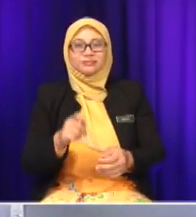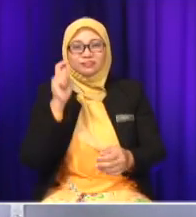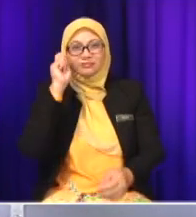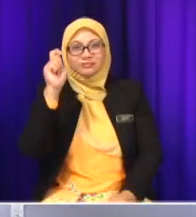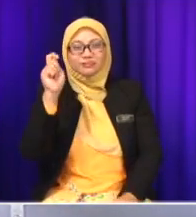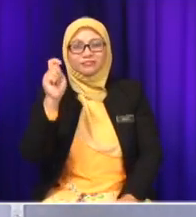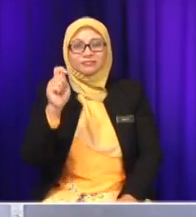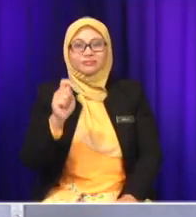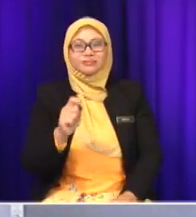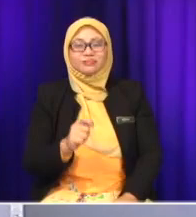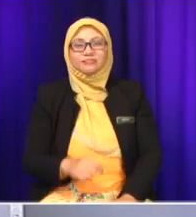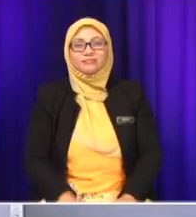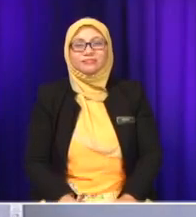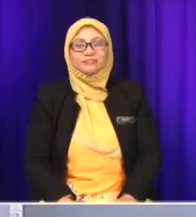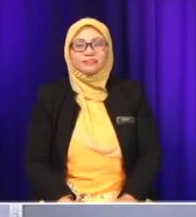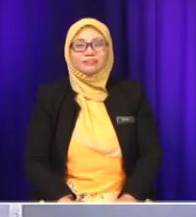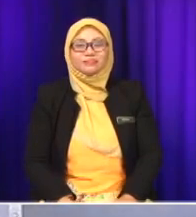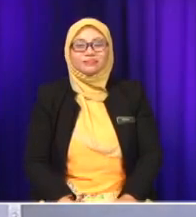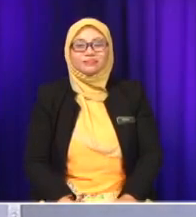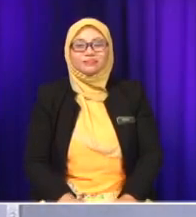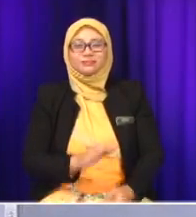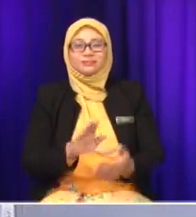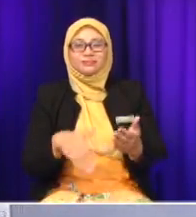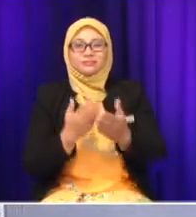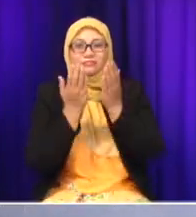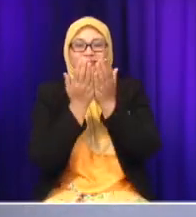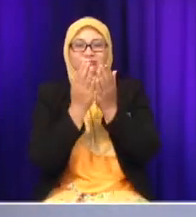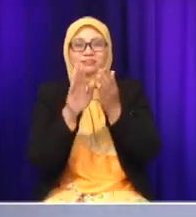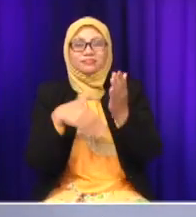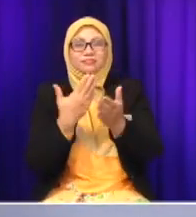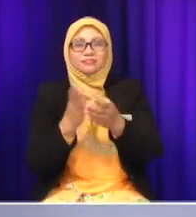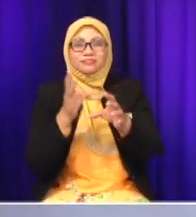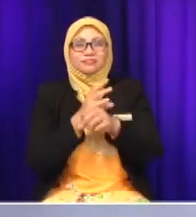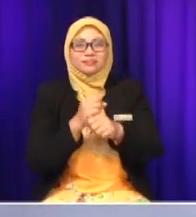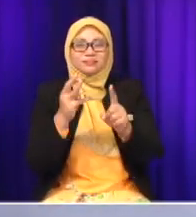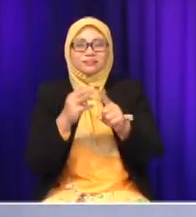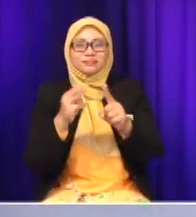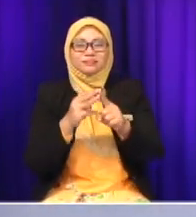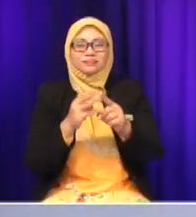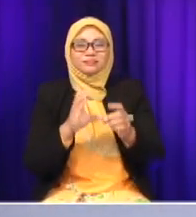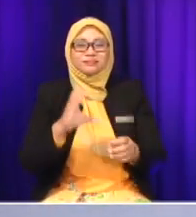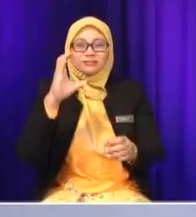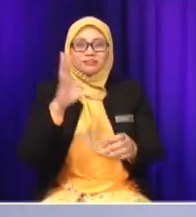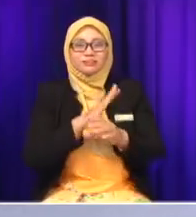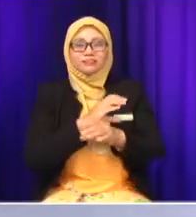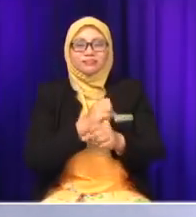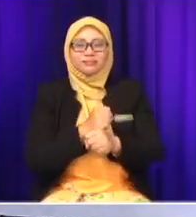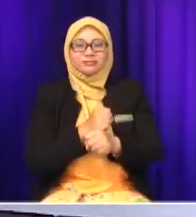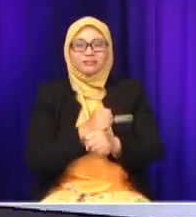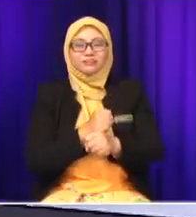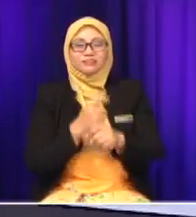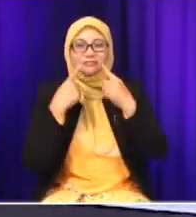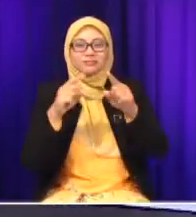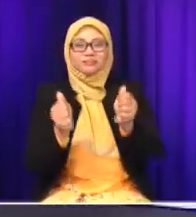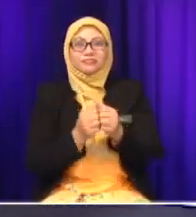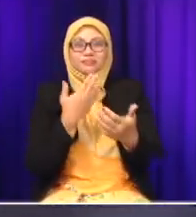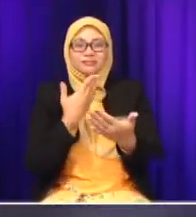2022 Abang Fizi doakan agar semua dapat keputusan Cemerlang dan dapat menjawab dengan baik tak lama lagi jaga